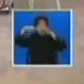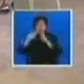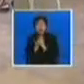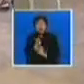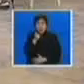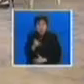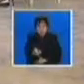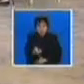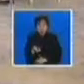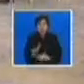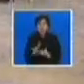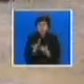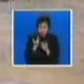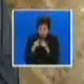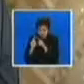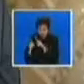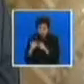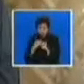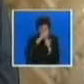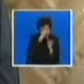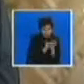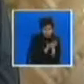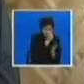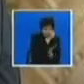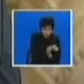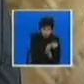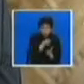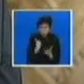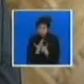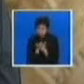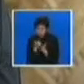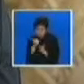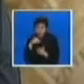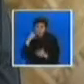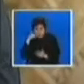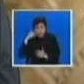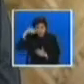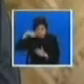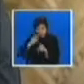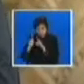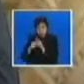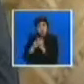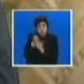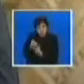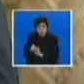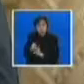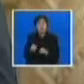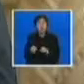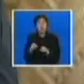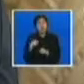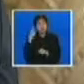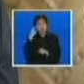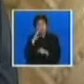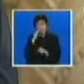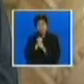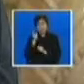าตัวน้ำค่า อะไรอย่างเงี้ยนะครับ ที ่คงต้องแยกแยะนะฮะถ้ามันจริงๆแล้วถ้ามันเป็นเรื่องของการดำเนินการตามปกติเนี่ยอย่างนี้ถือว่าทำไม่